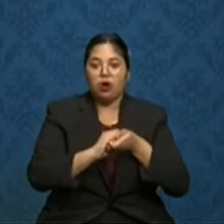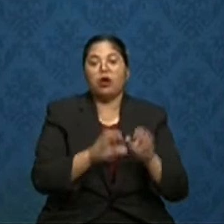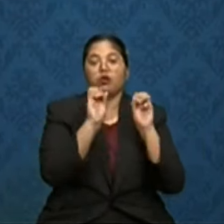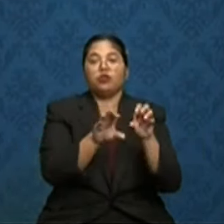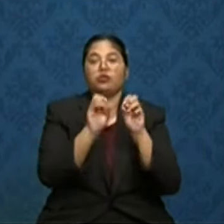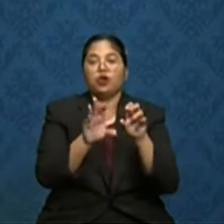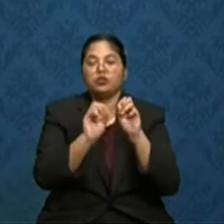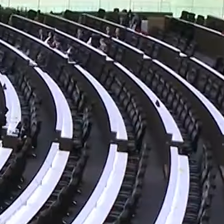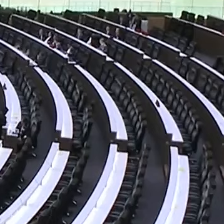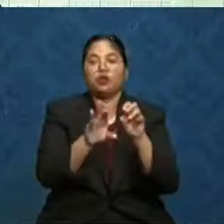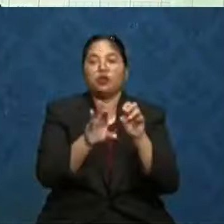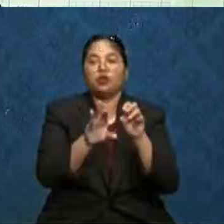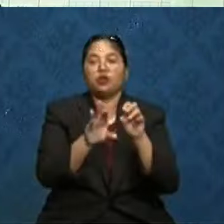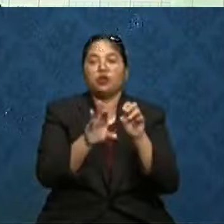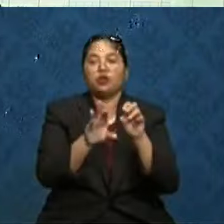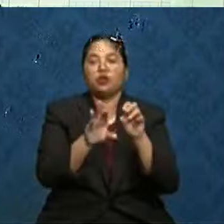มใหม่ๆ